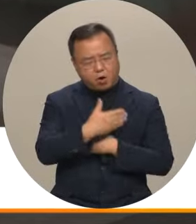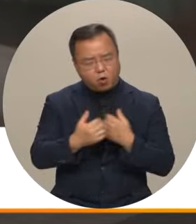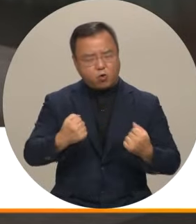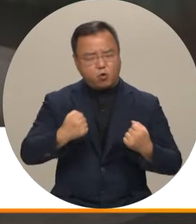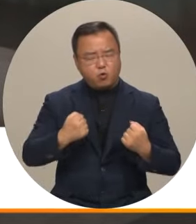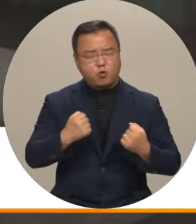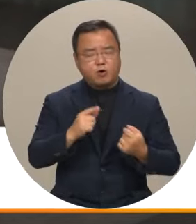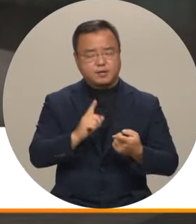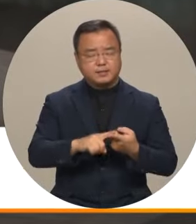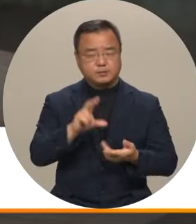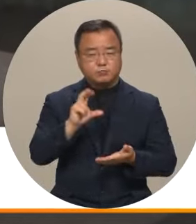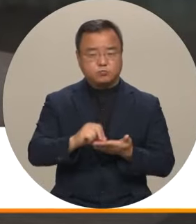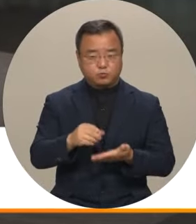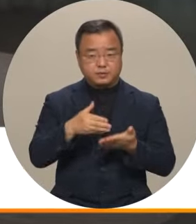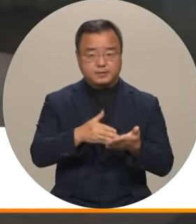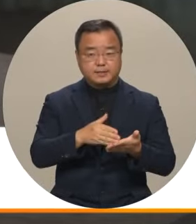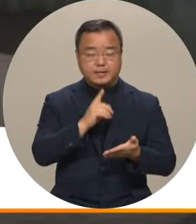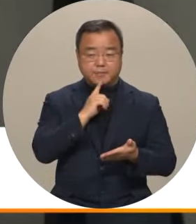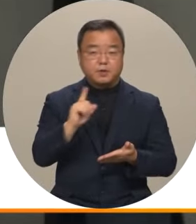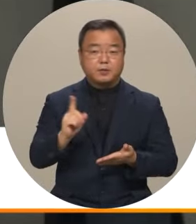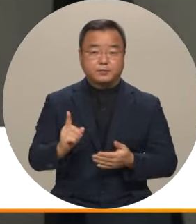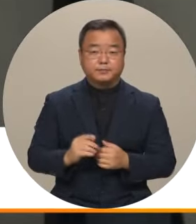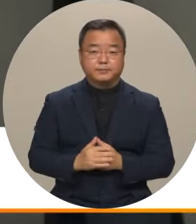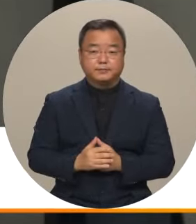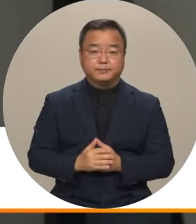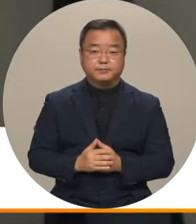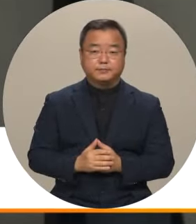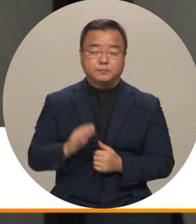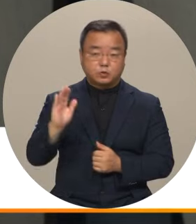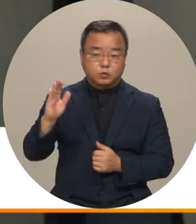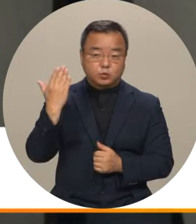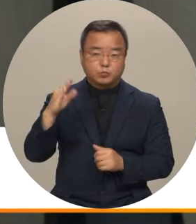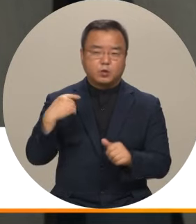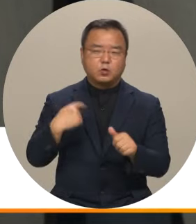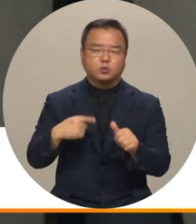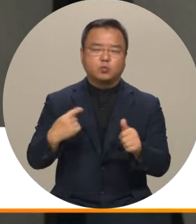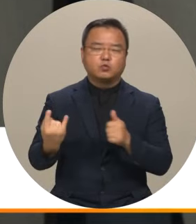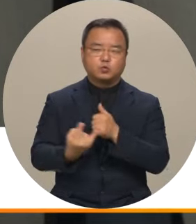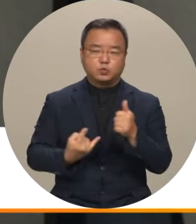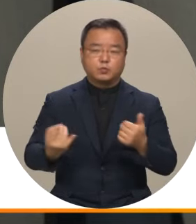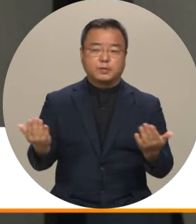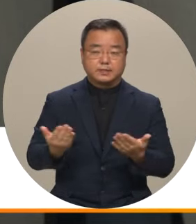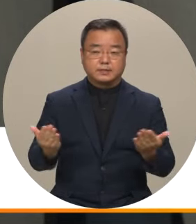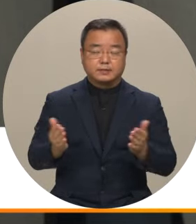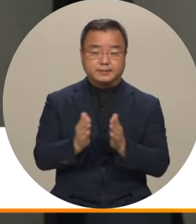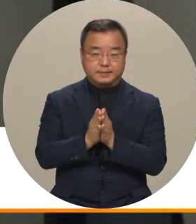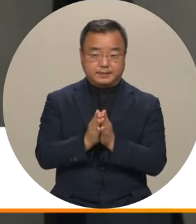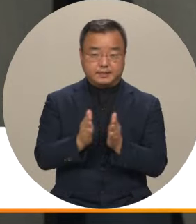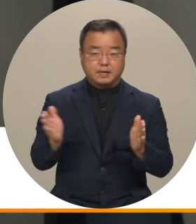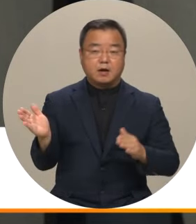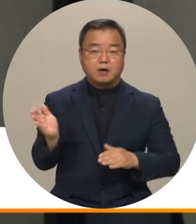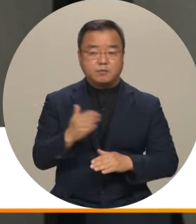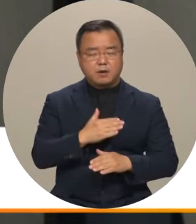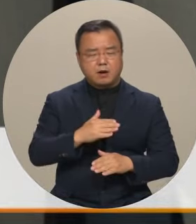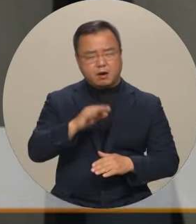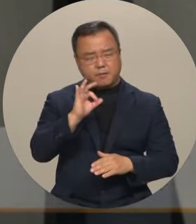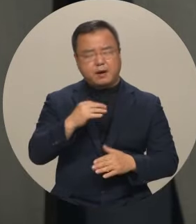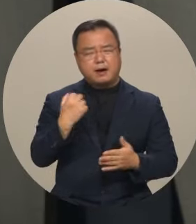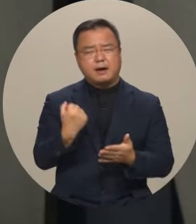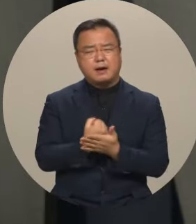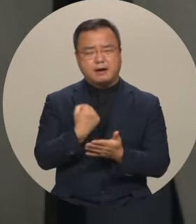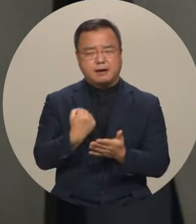있습니다 구체적으로 어떤 내용일까요네 제가 최근에 교육에서 일을 하기 시작하면서 봤던 정말 가슴 아픈 통계 중에